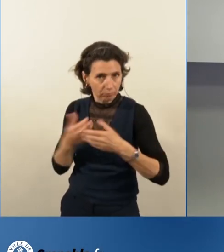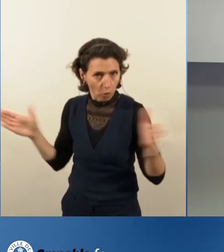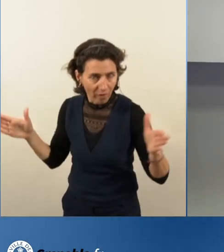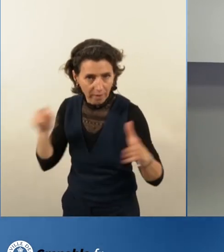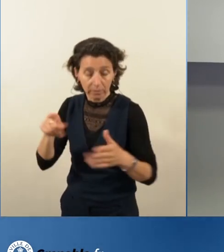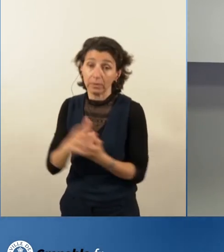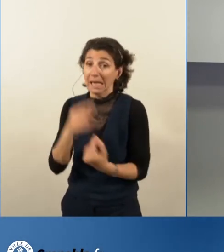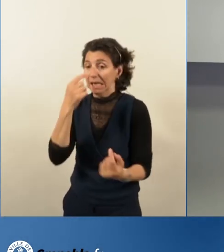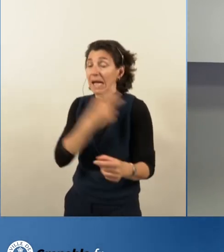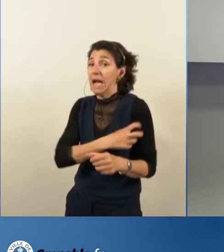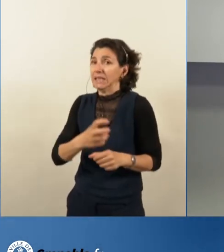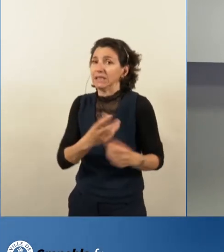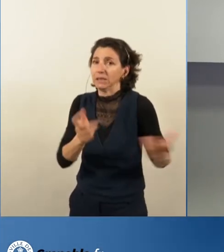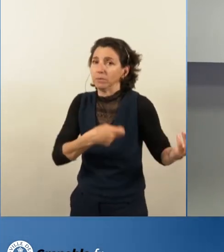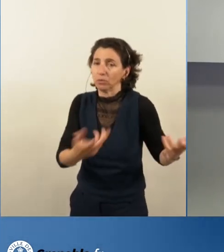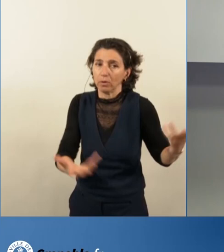choix